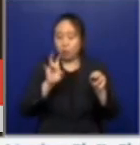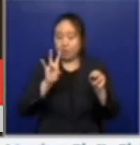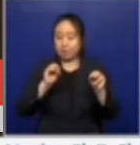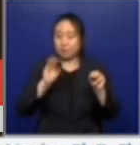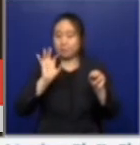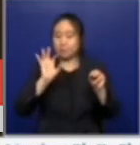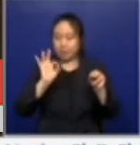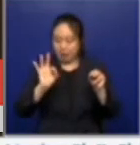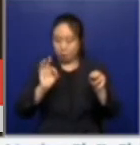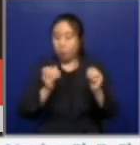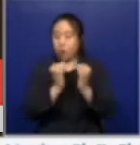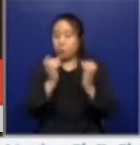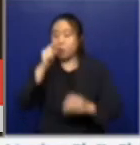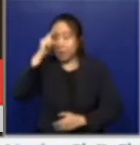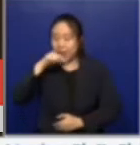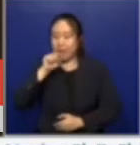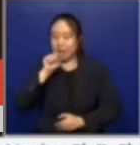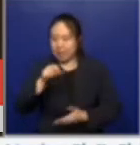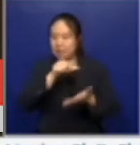ของรัฐธรรมนูญแห่งราชอาณาจักรไทย